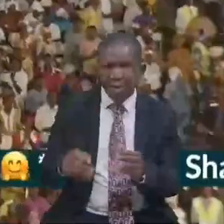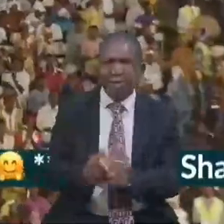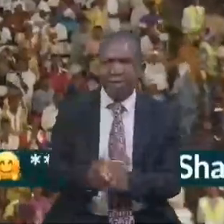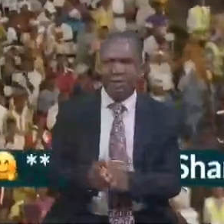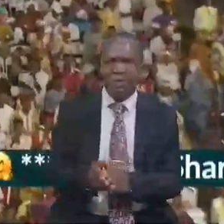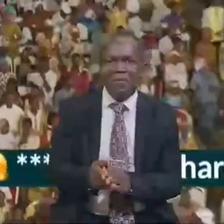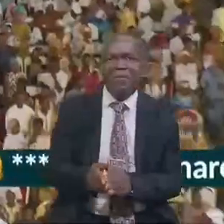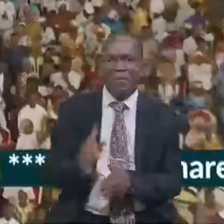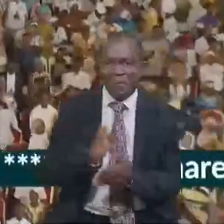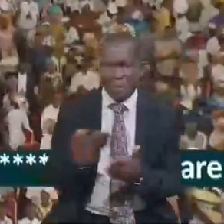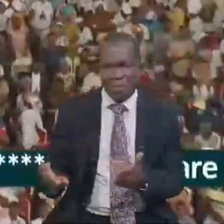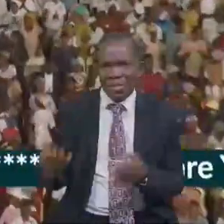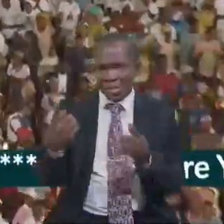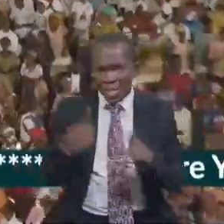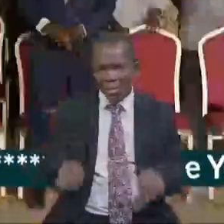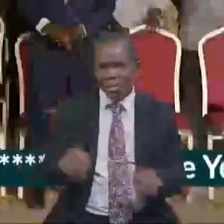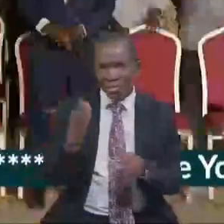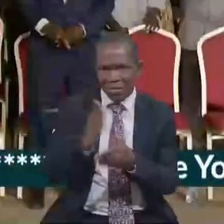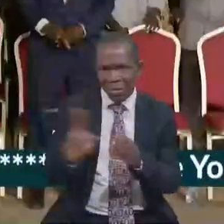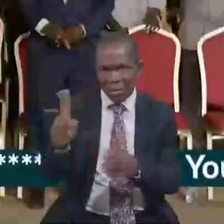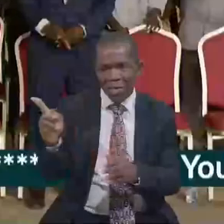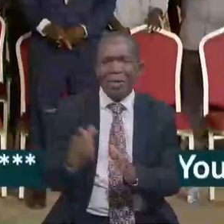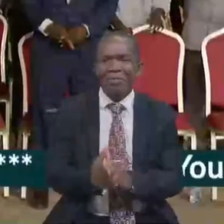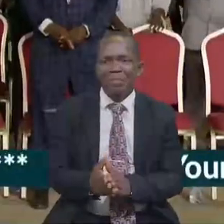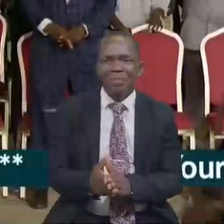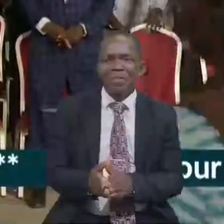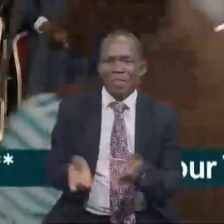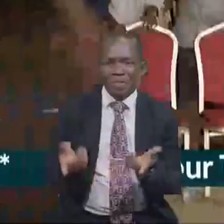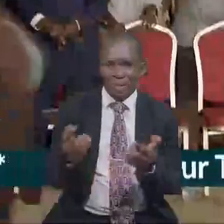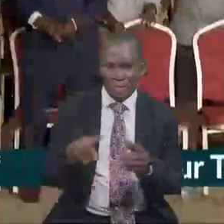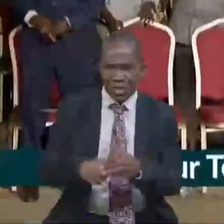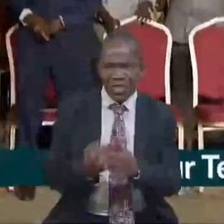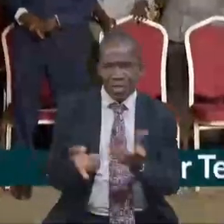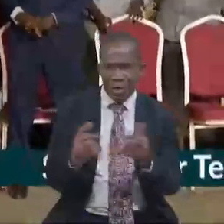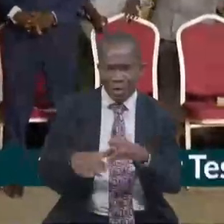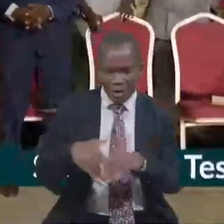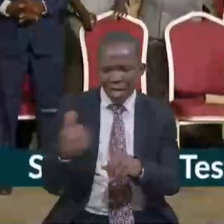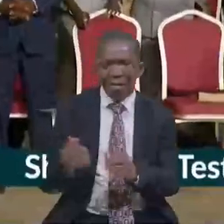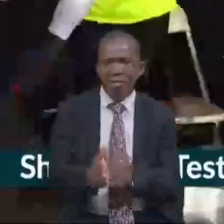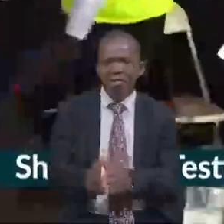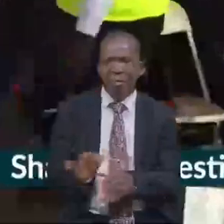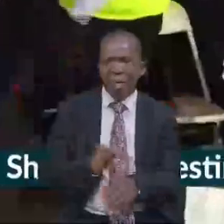Je veux entendre un amen là-bas. Sortez maintenant.